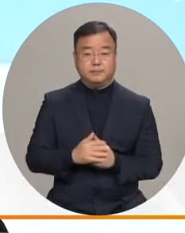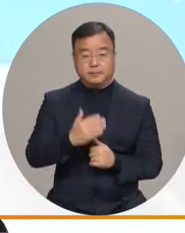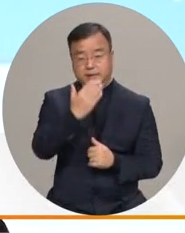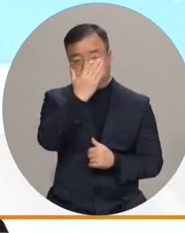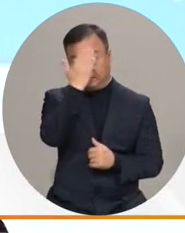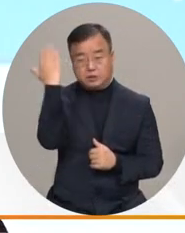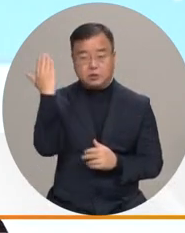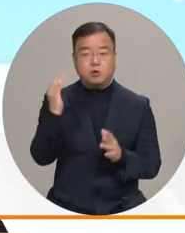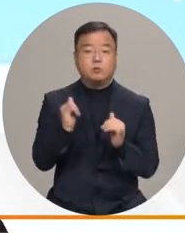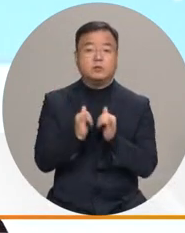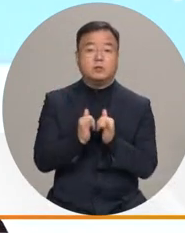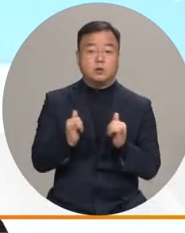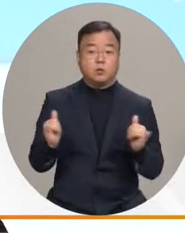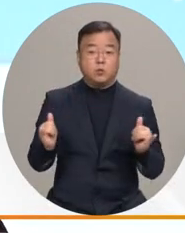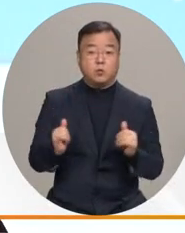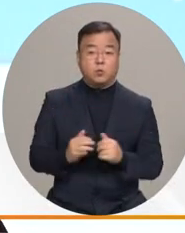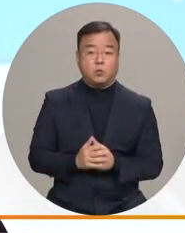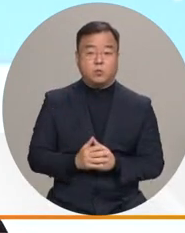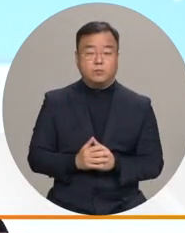젊은이고